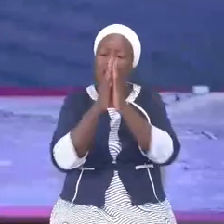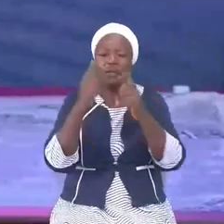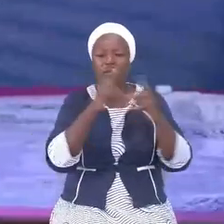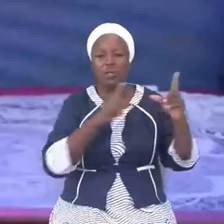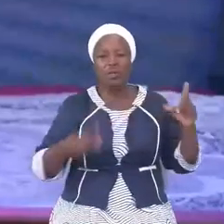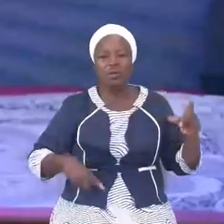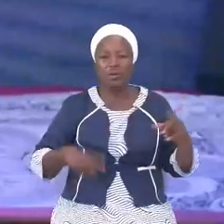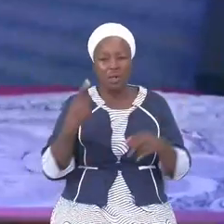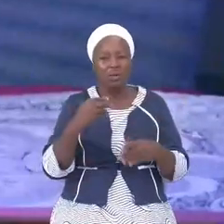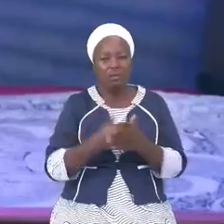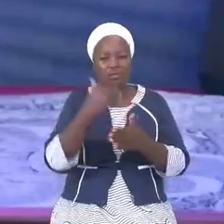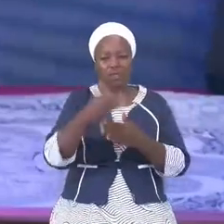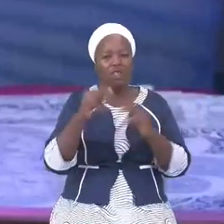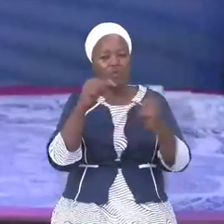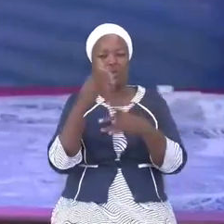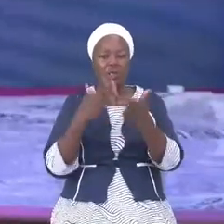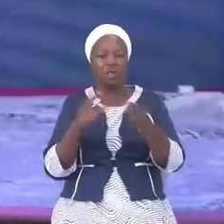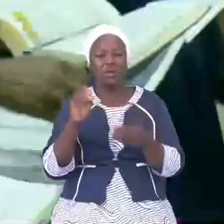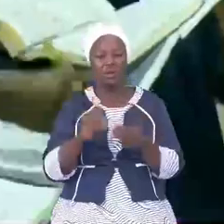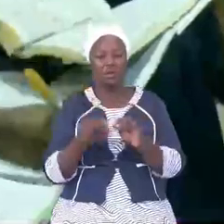L'élément suivant, deuxième élément,